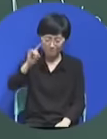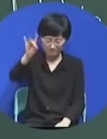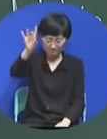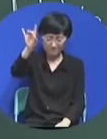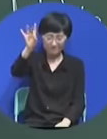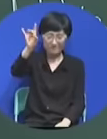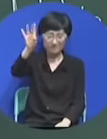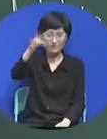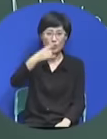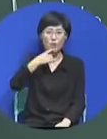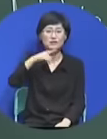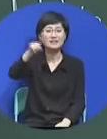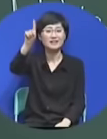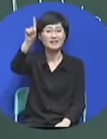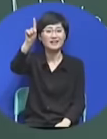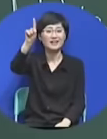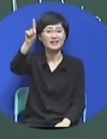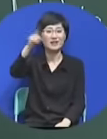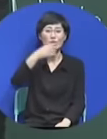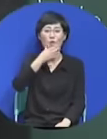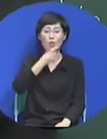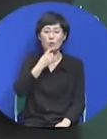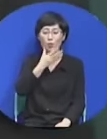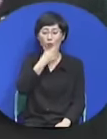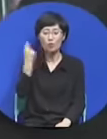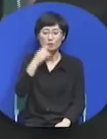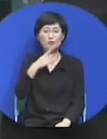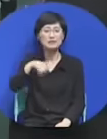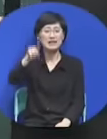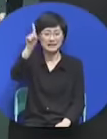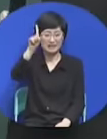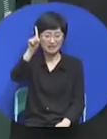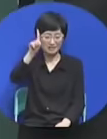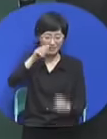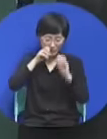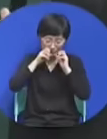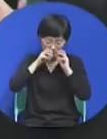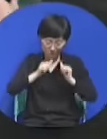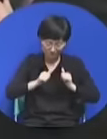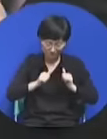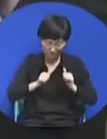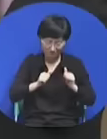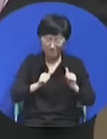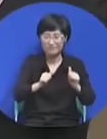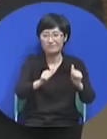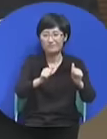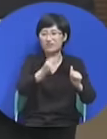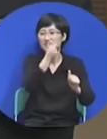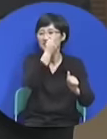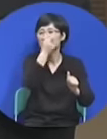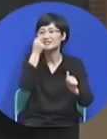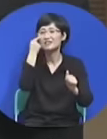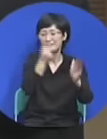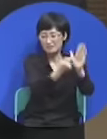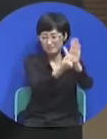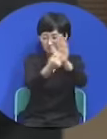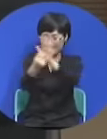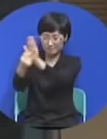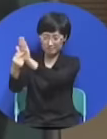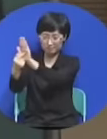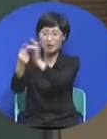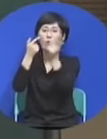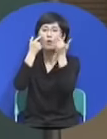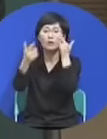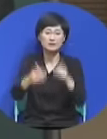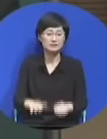교회요 증인이다. 걸어 남는 겁니다. 会留下这个.